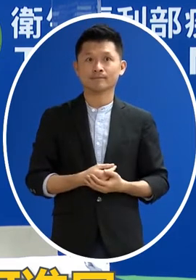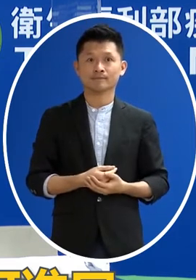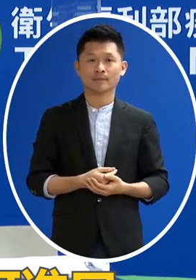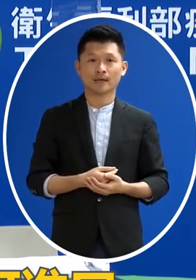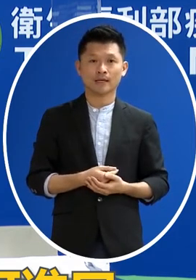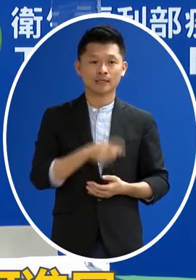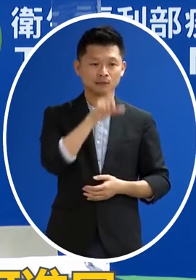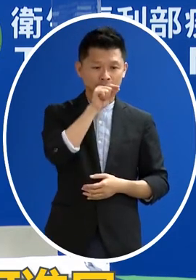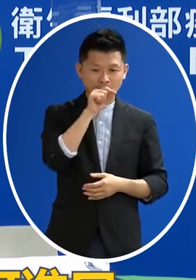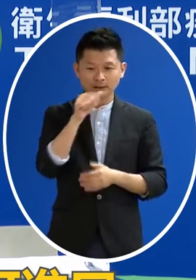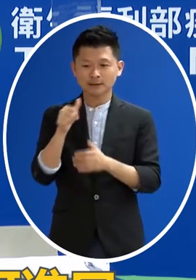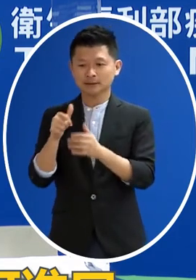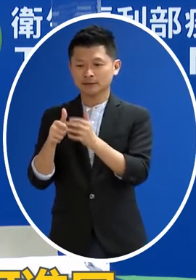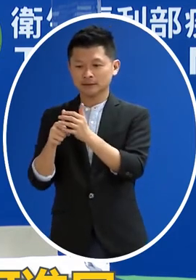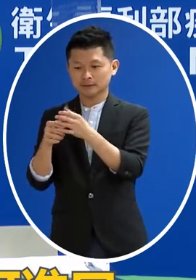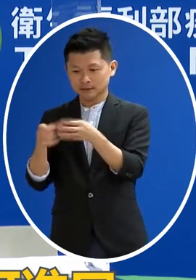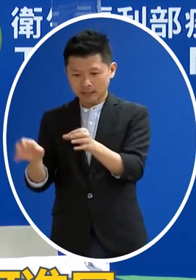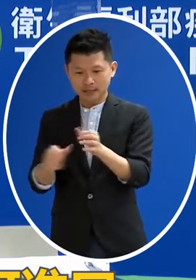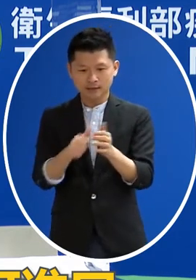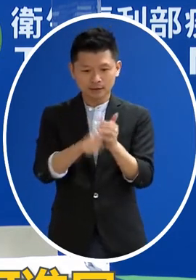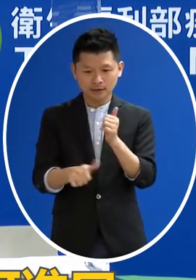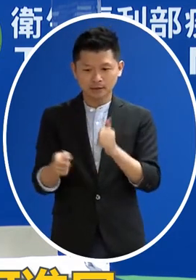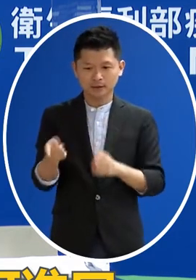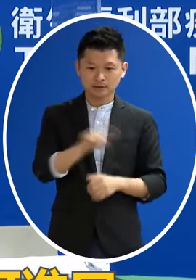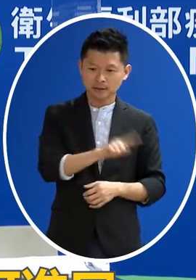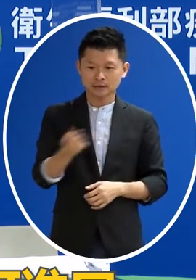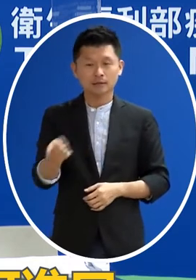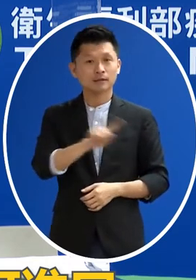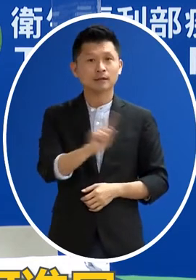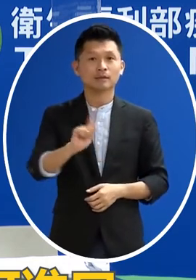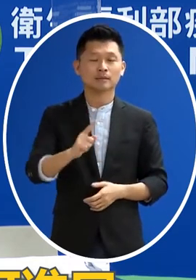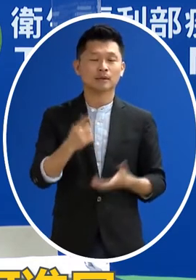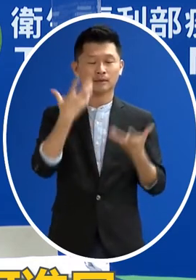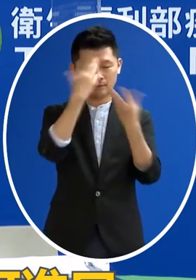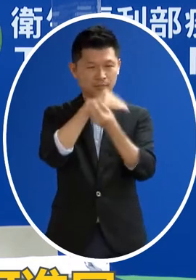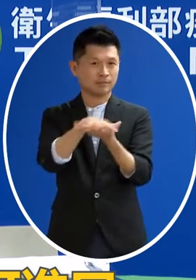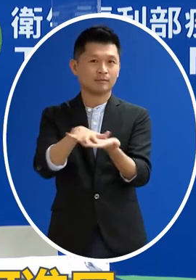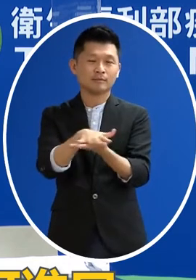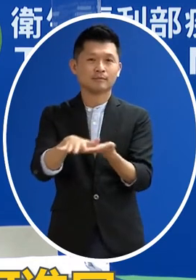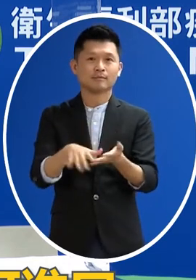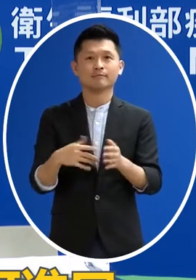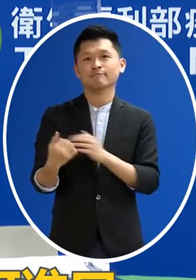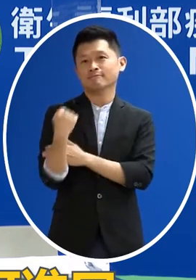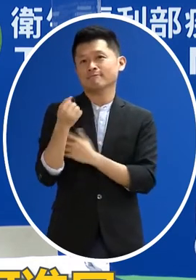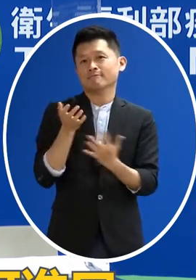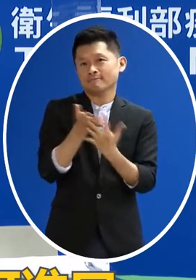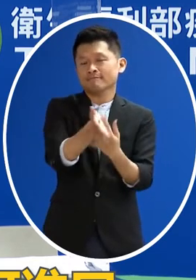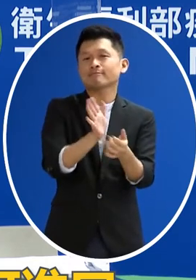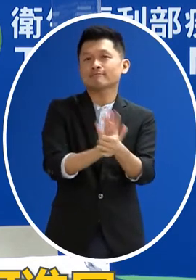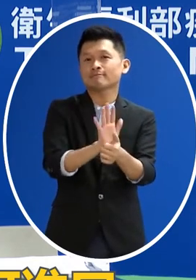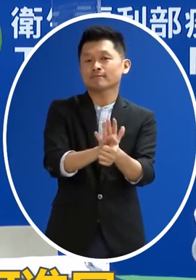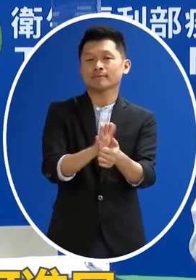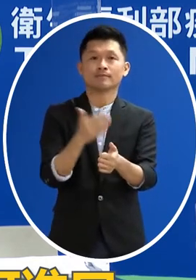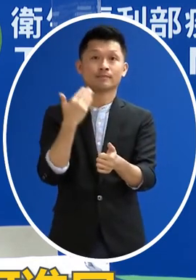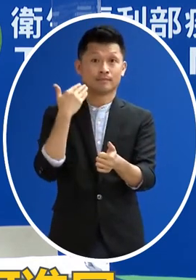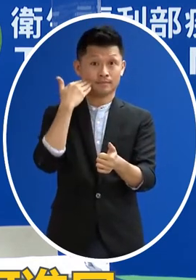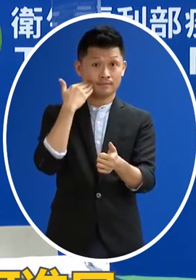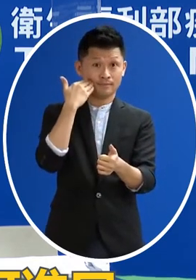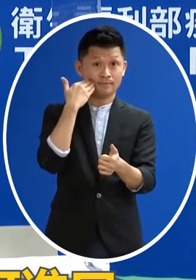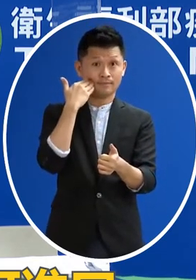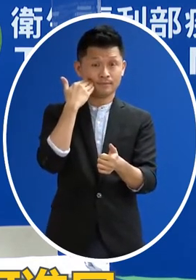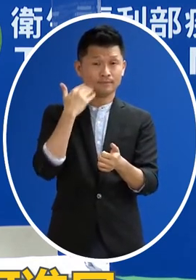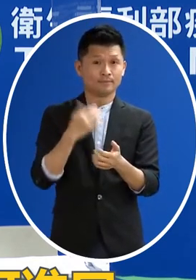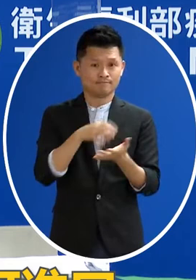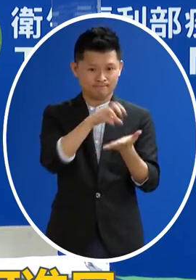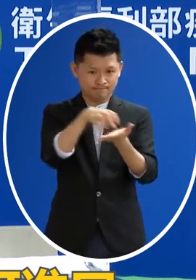鸡的问题哈，所以我们大概就好极力想要来协助哈相关的人，如果真的能够把这东西